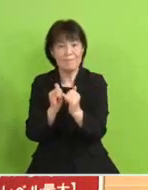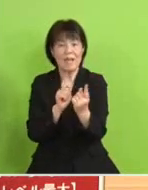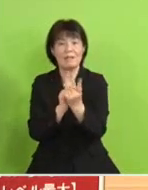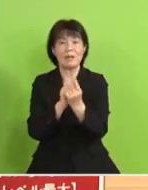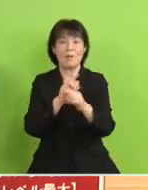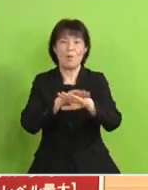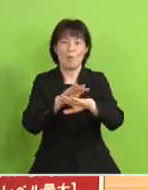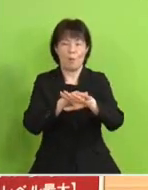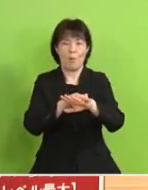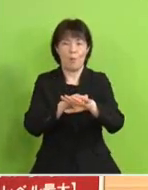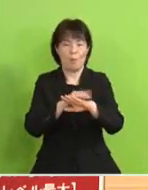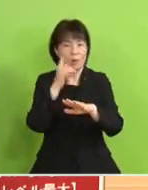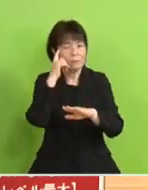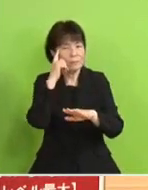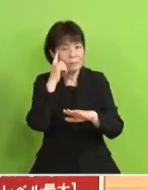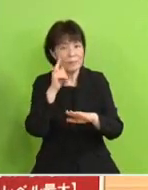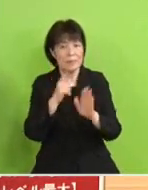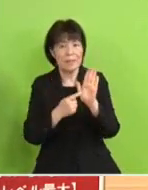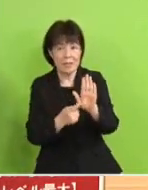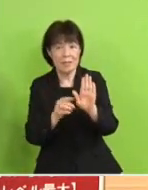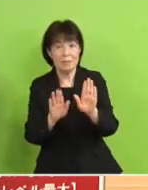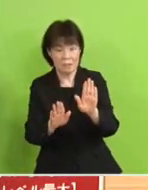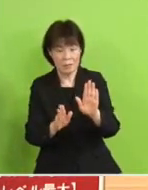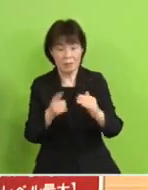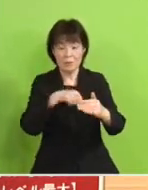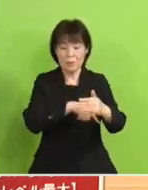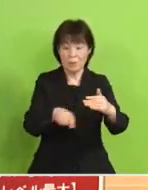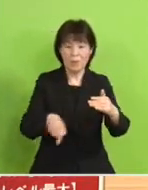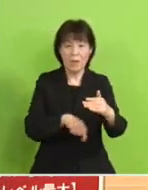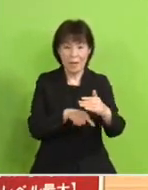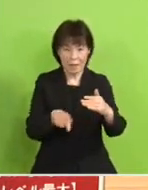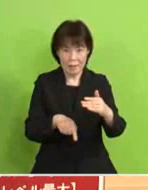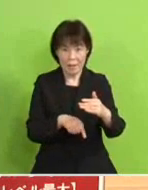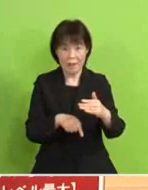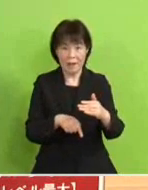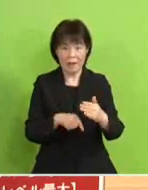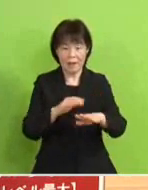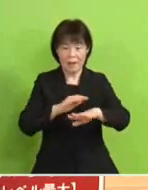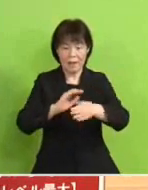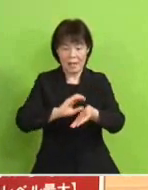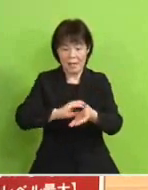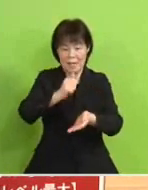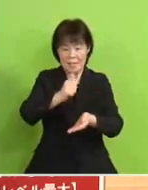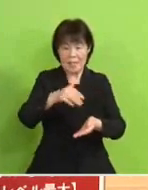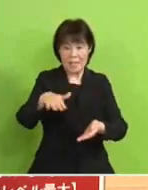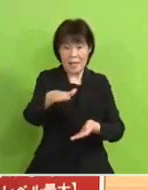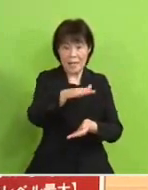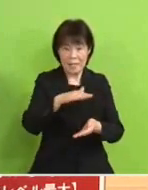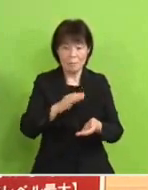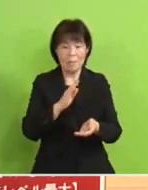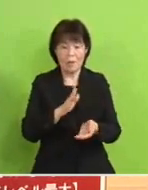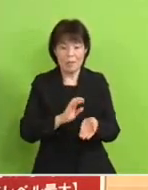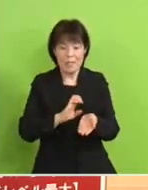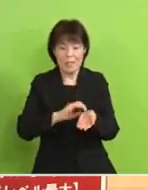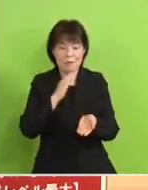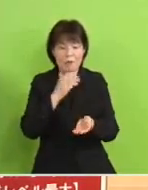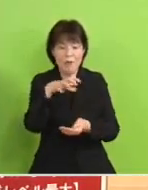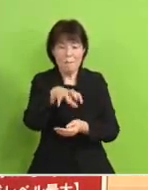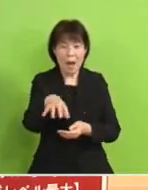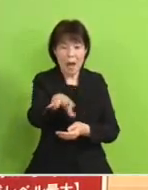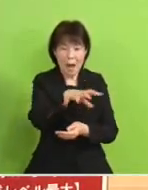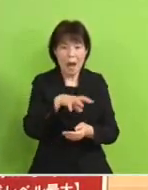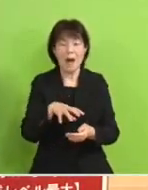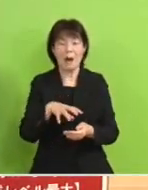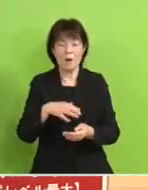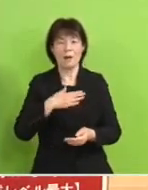応策を打ち出しております。その中で、先生方も直接医療現場の状況を